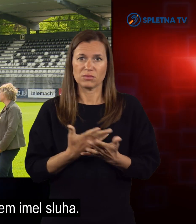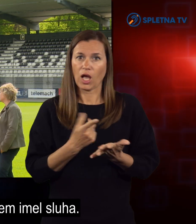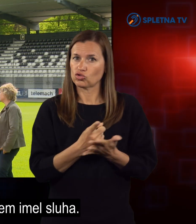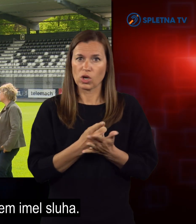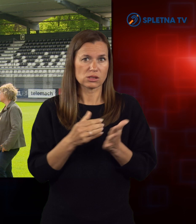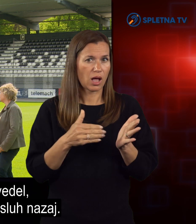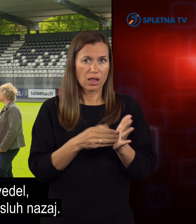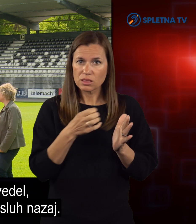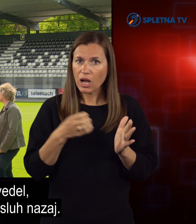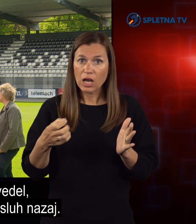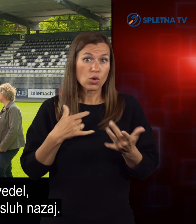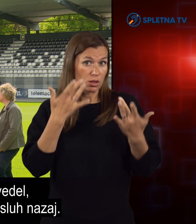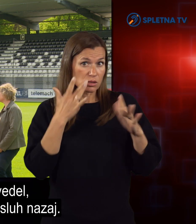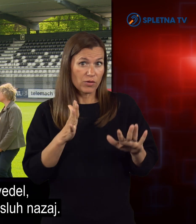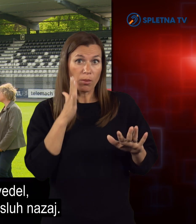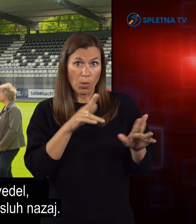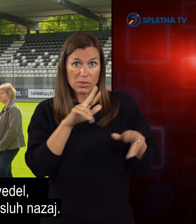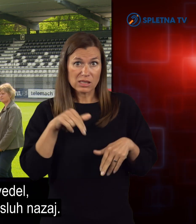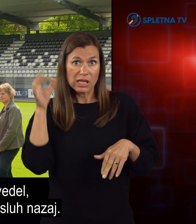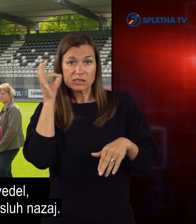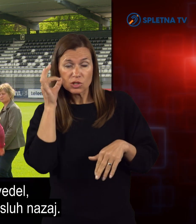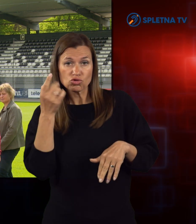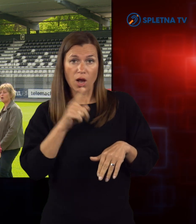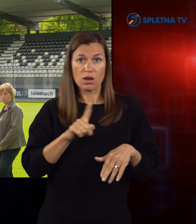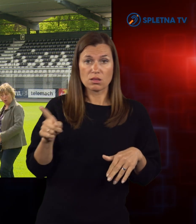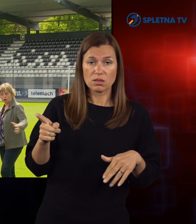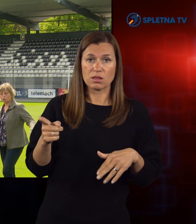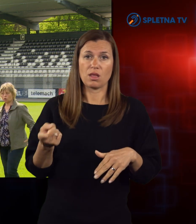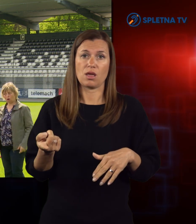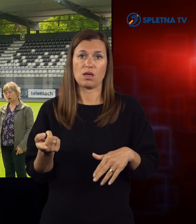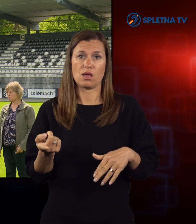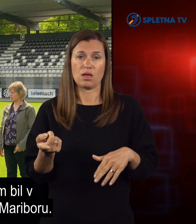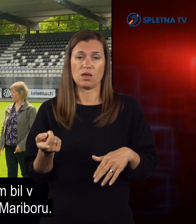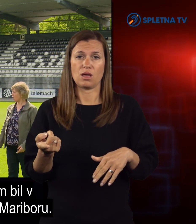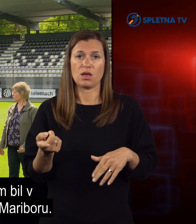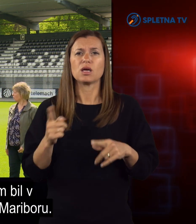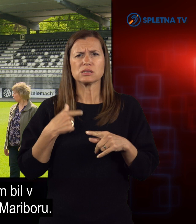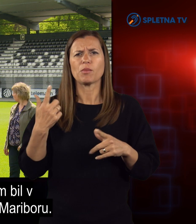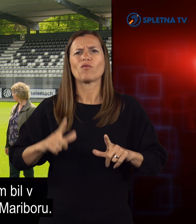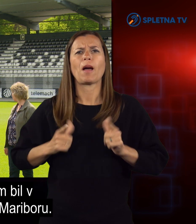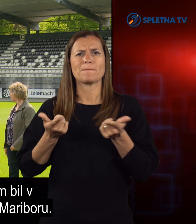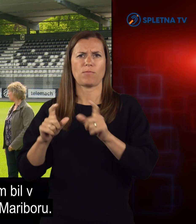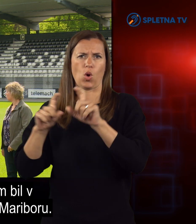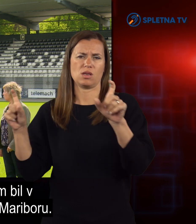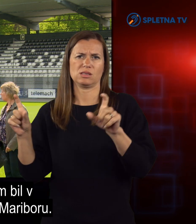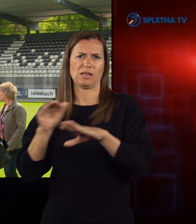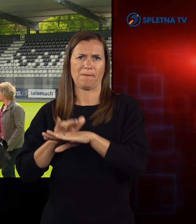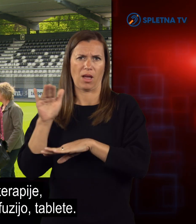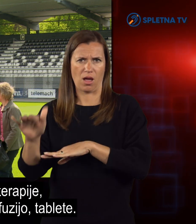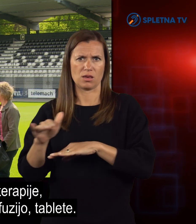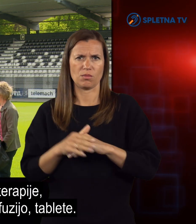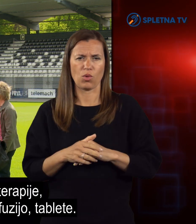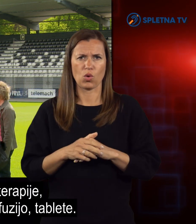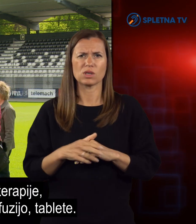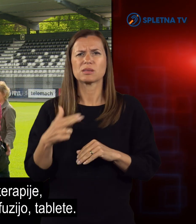Nisem še dobil sluha nazaj, nisem vedel, če dobim sploh sluh nazaj. In pol sem bil v bolnici v Mariboru